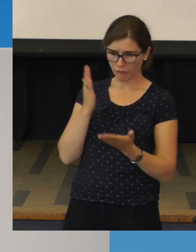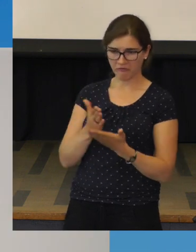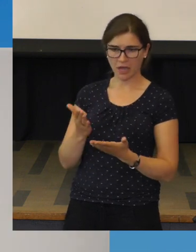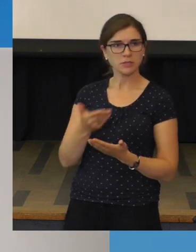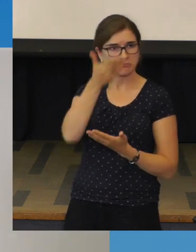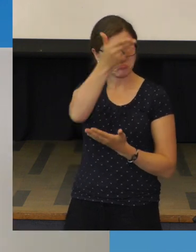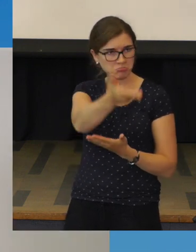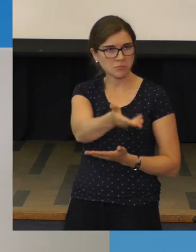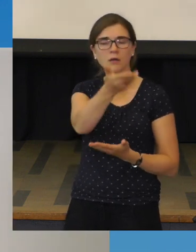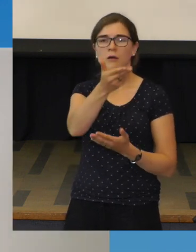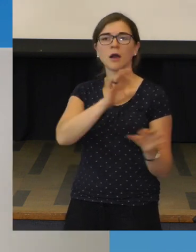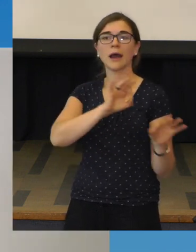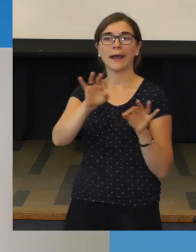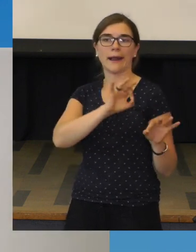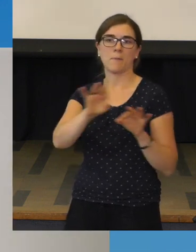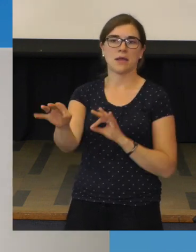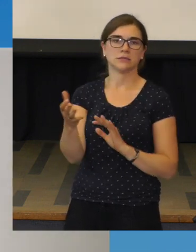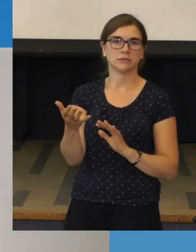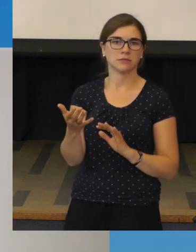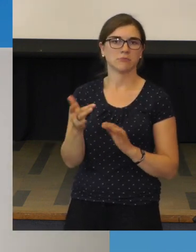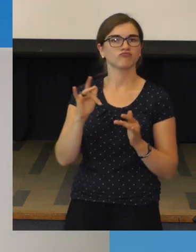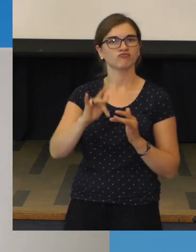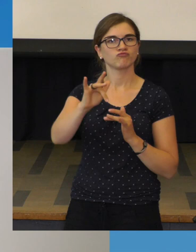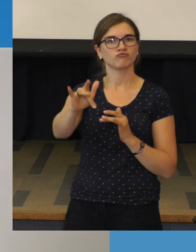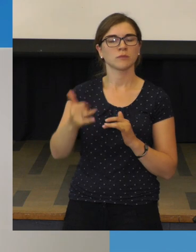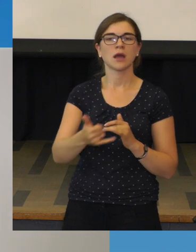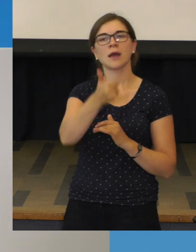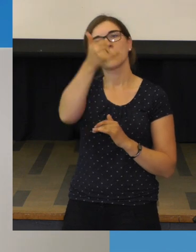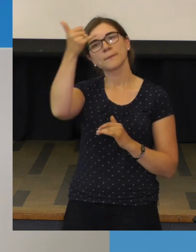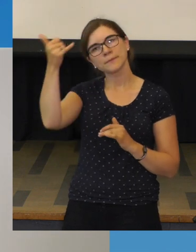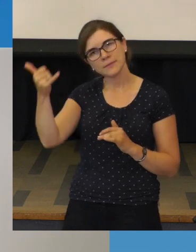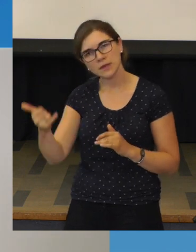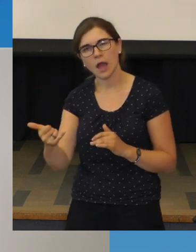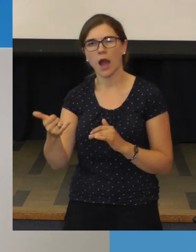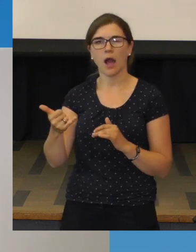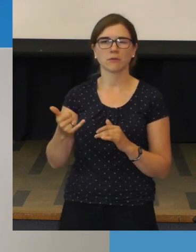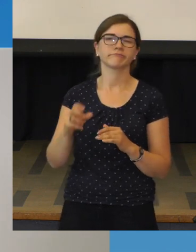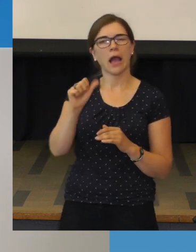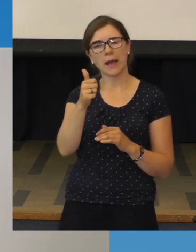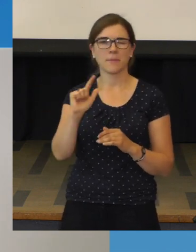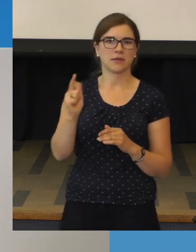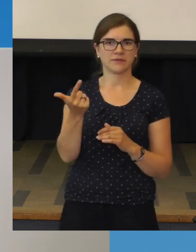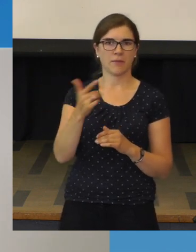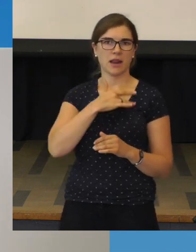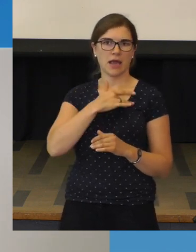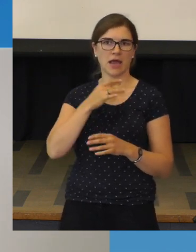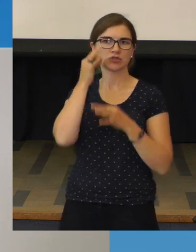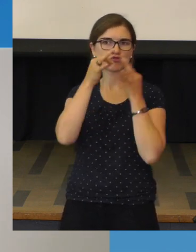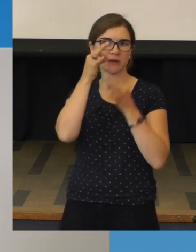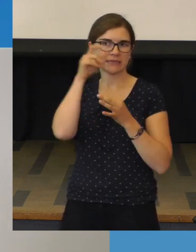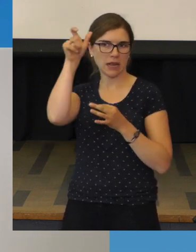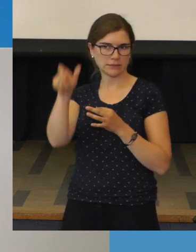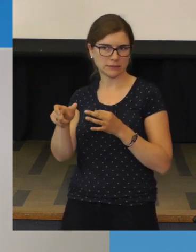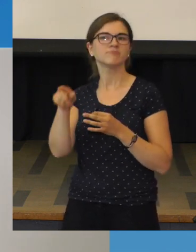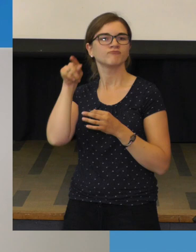ist wie Sie, sollte regelmäßig, sprich mindestens einmal im Jahr, wenn nicht zweimal im Jahr, sich beim Herzspezialisten, sprich beim